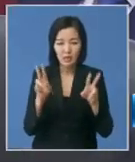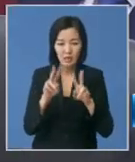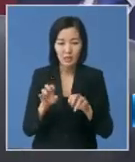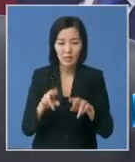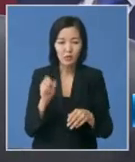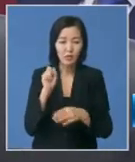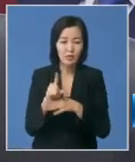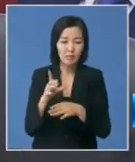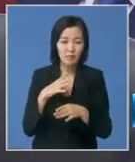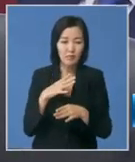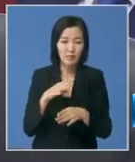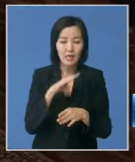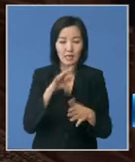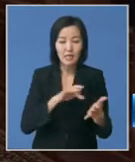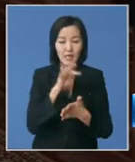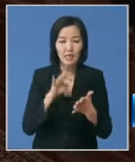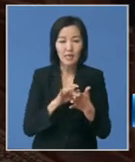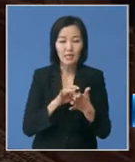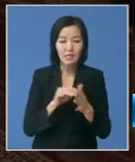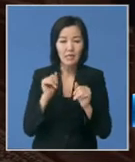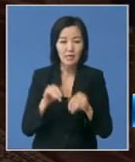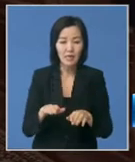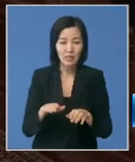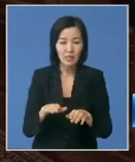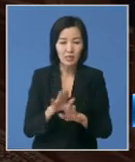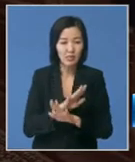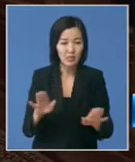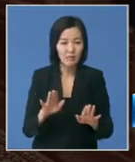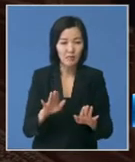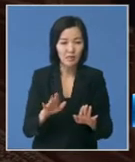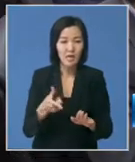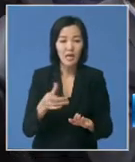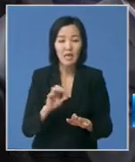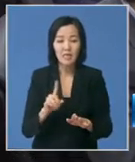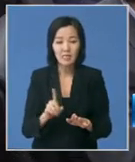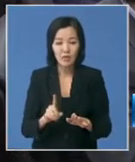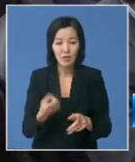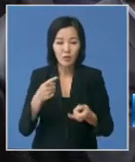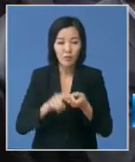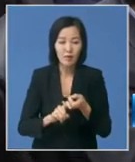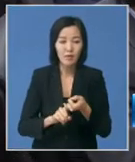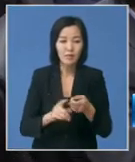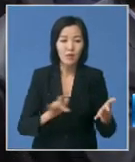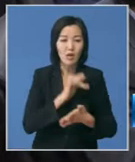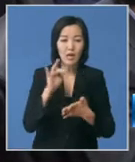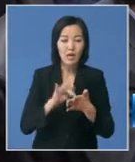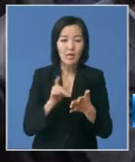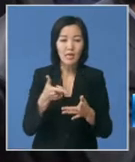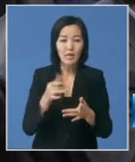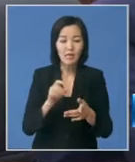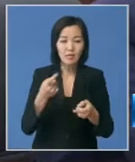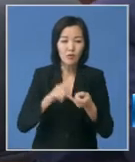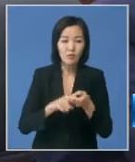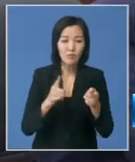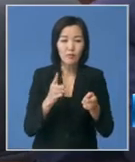жүргізуді тапсырды. Текелдегі тағы бір шешілмей тұрған мәселенің бірі газдандыру ісі. Қалаға газ жүргізу үшін 1 миллиард